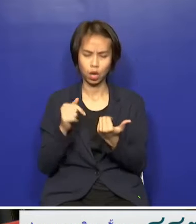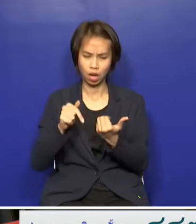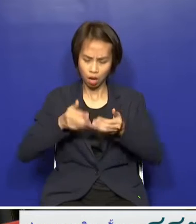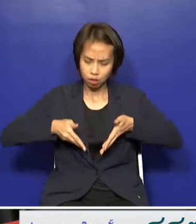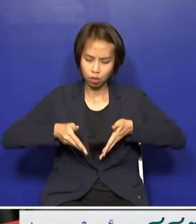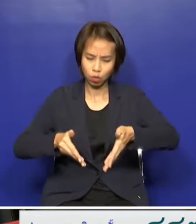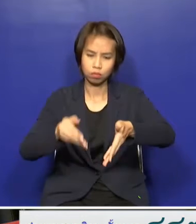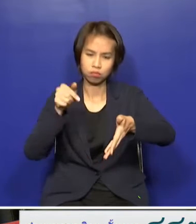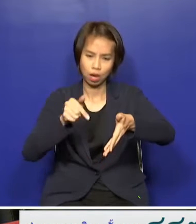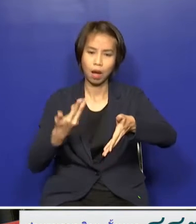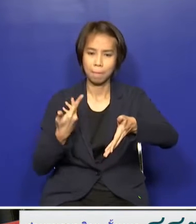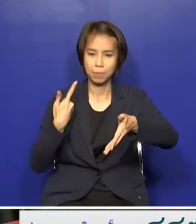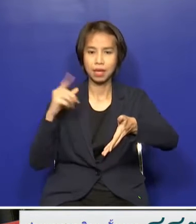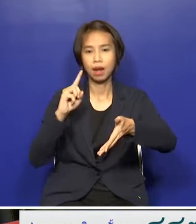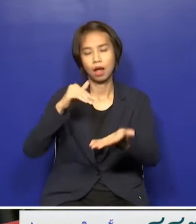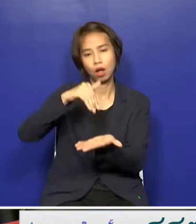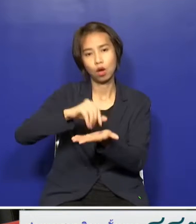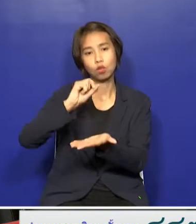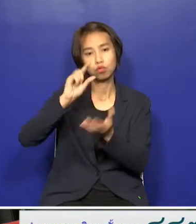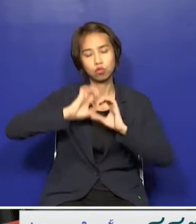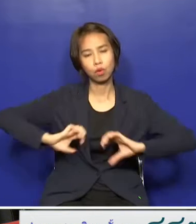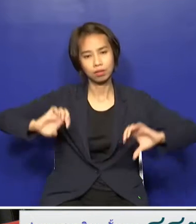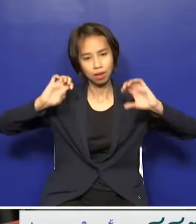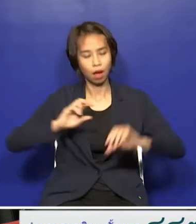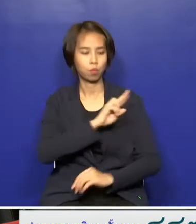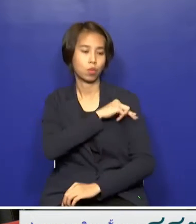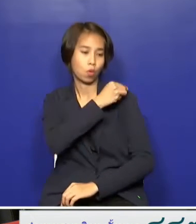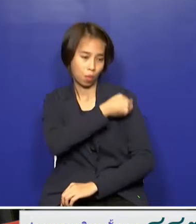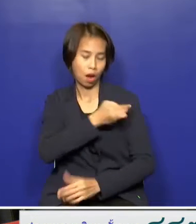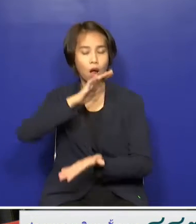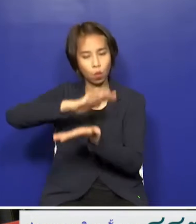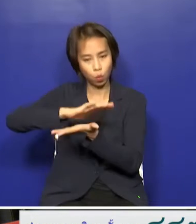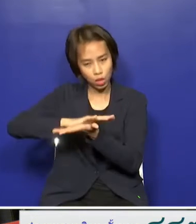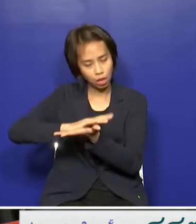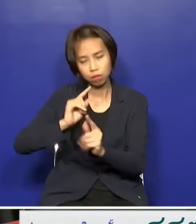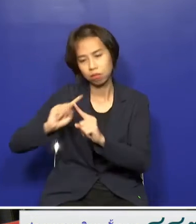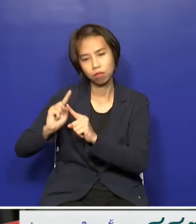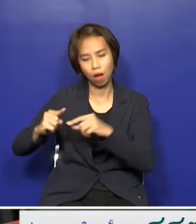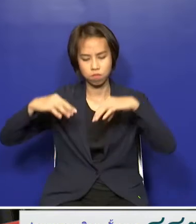ข Caoกi Higher ah thank you